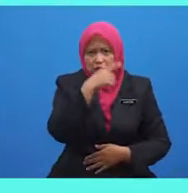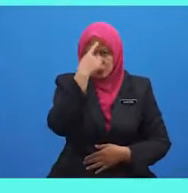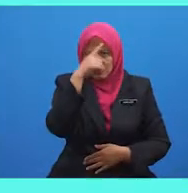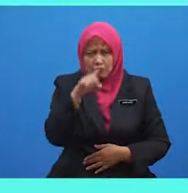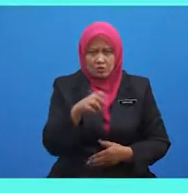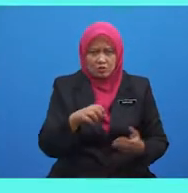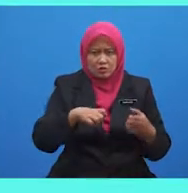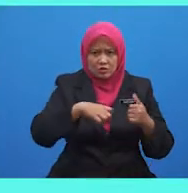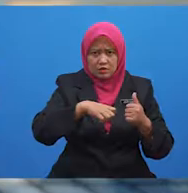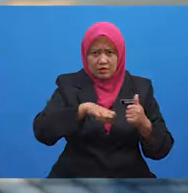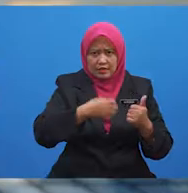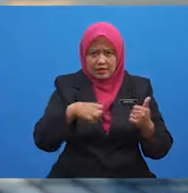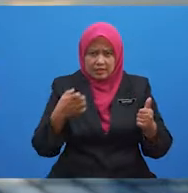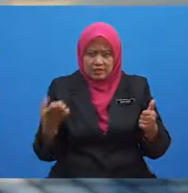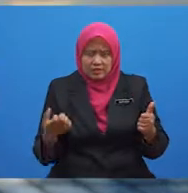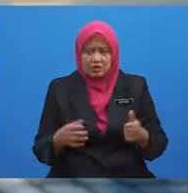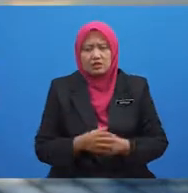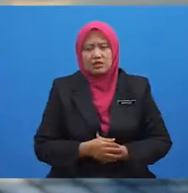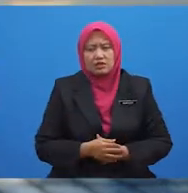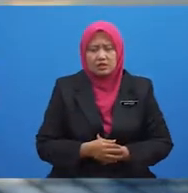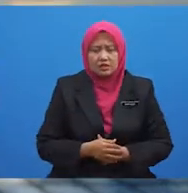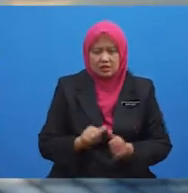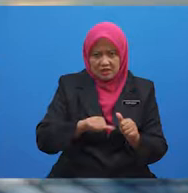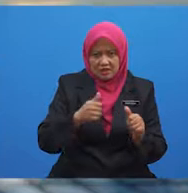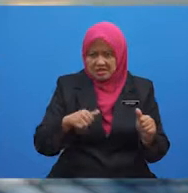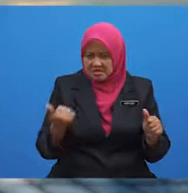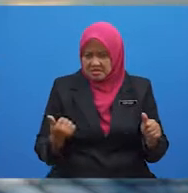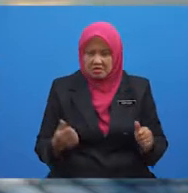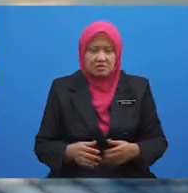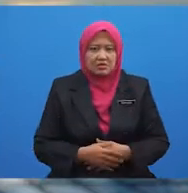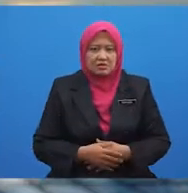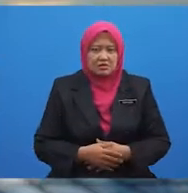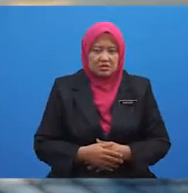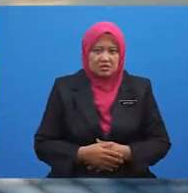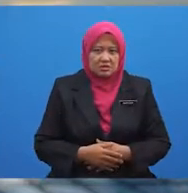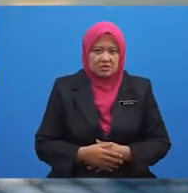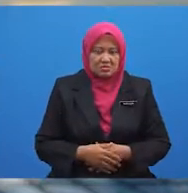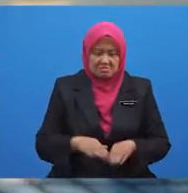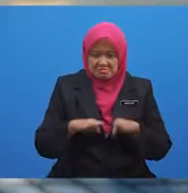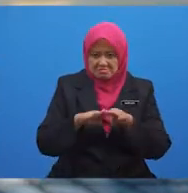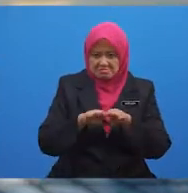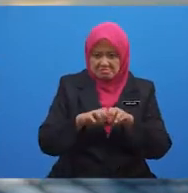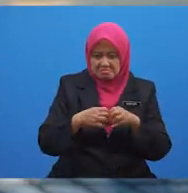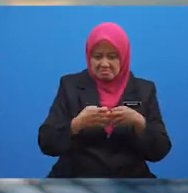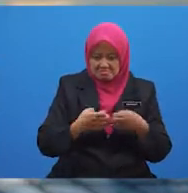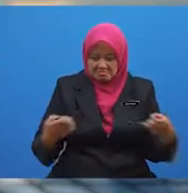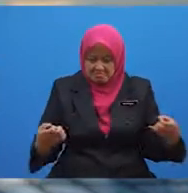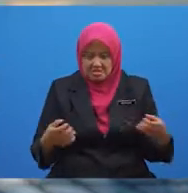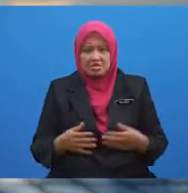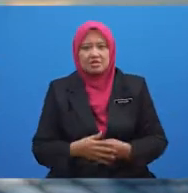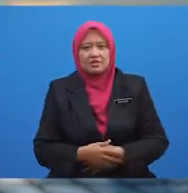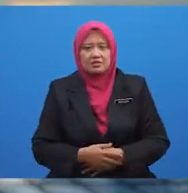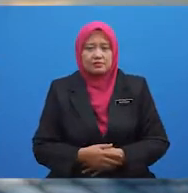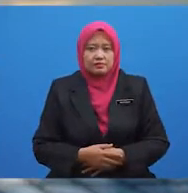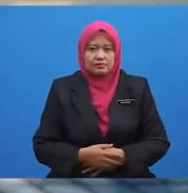negara kita. Baiklah murid-murid, sekarang cikgu nak uji ingatan murid-murid tentang apa yang telah murid-murid